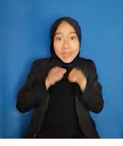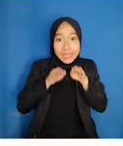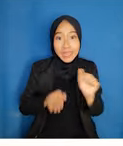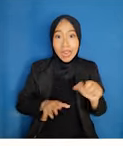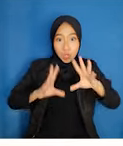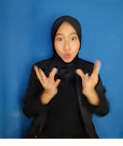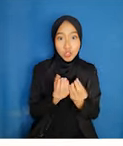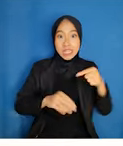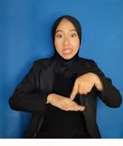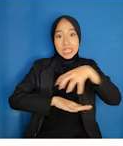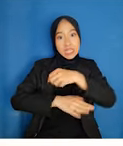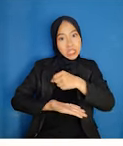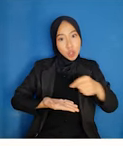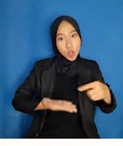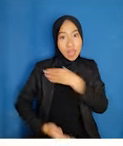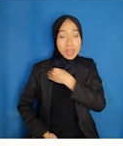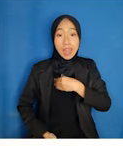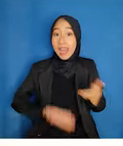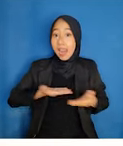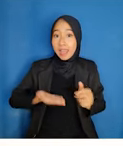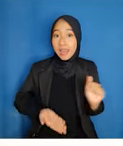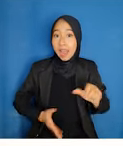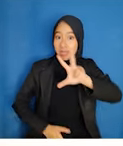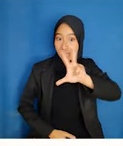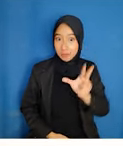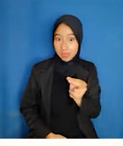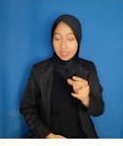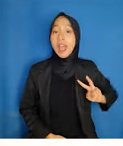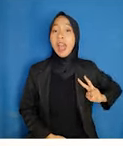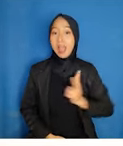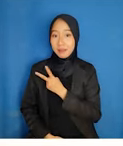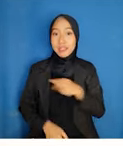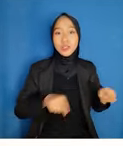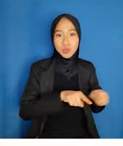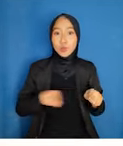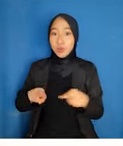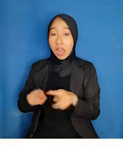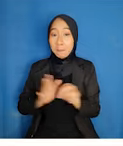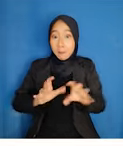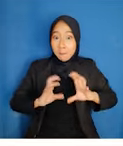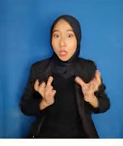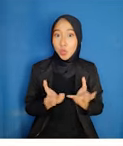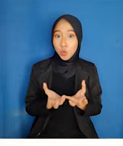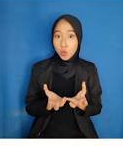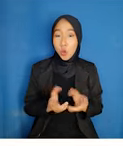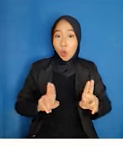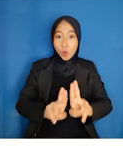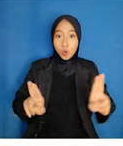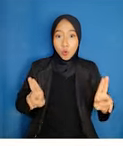kemudian layanan disabilitas. Selain itu, kami juga membentuk sarana unit